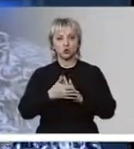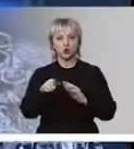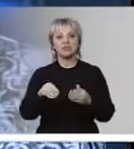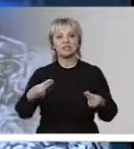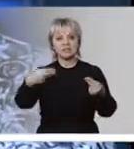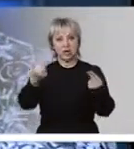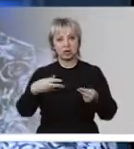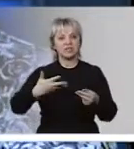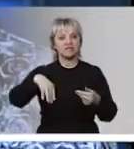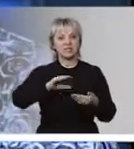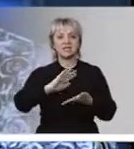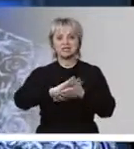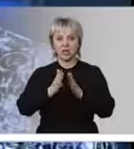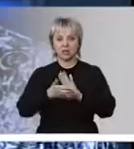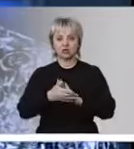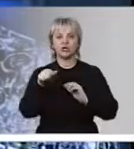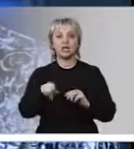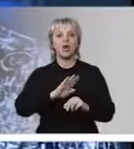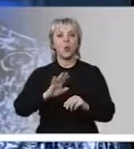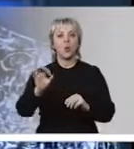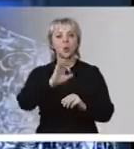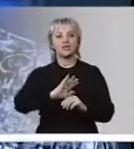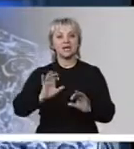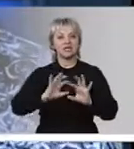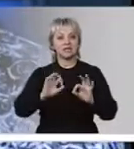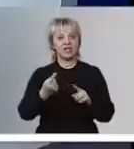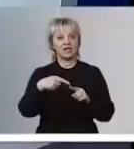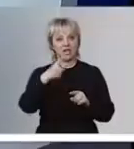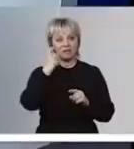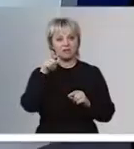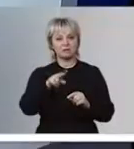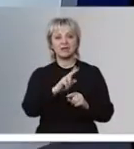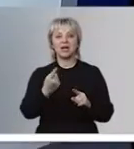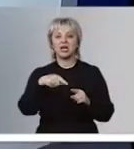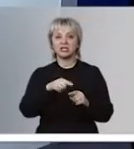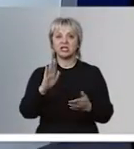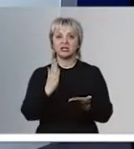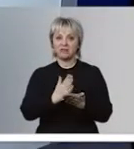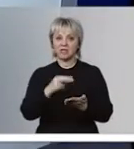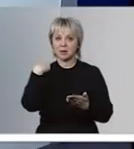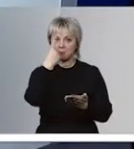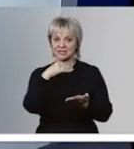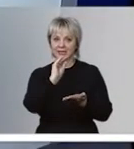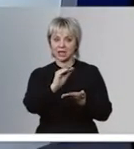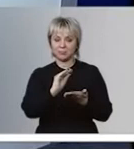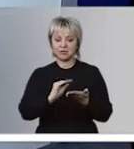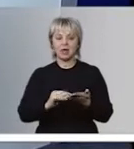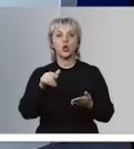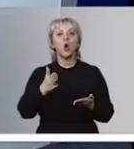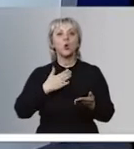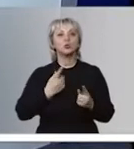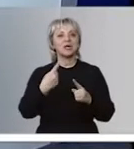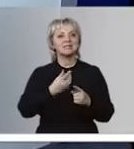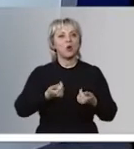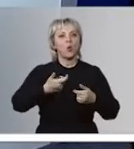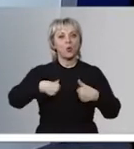конечно, заключенных всех у нас соглашений о неразглашении данной информации, да, так как это является персональными данными, а у нас